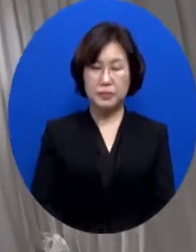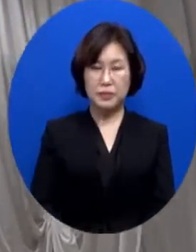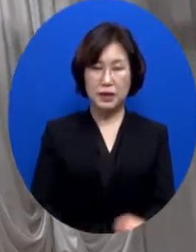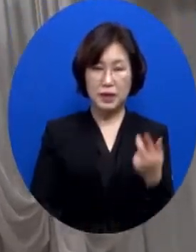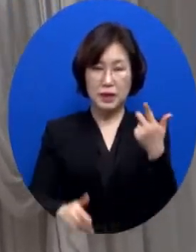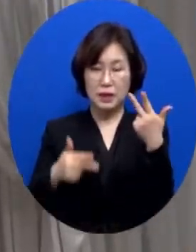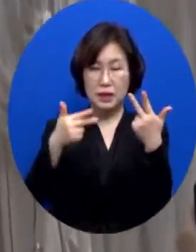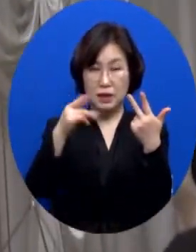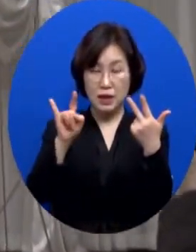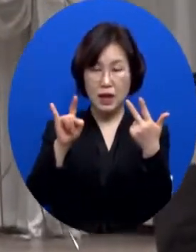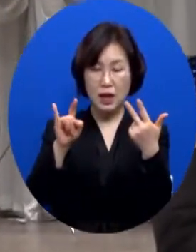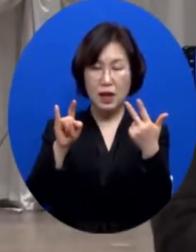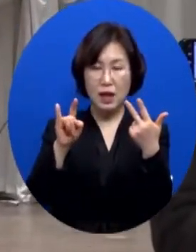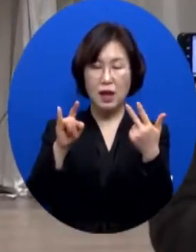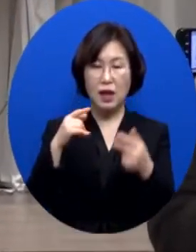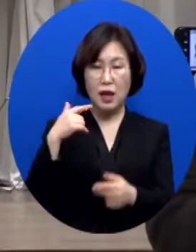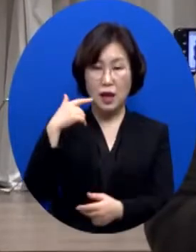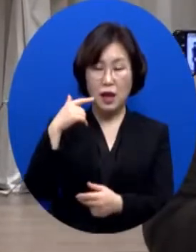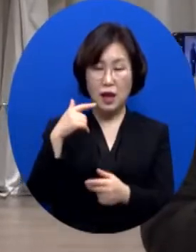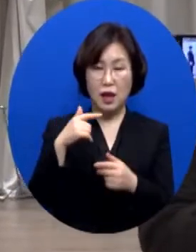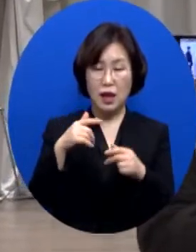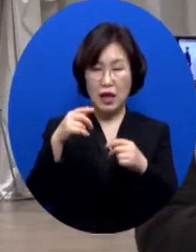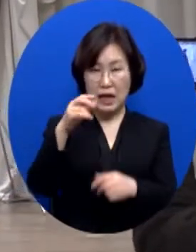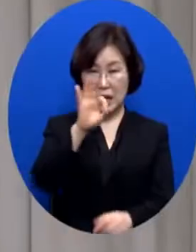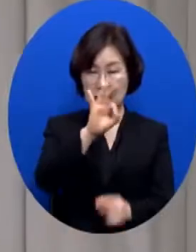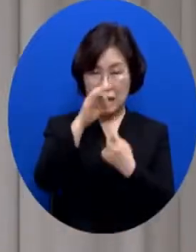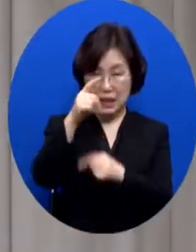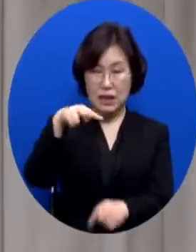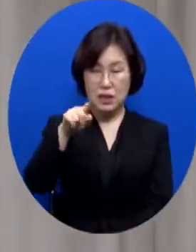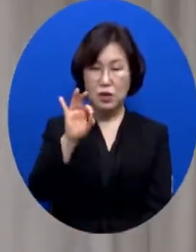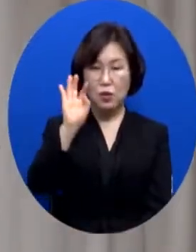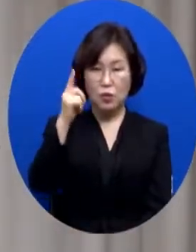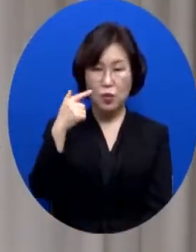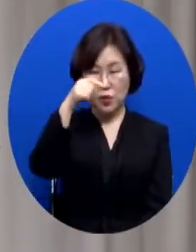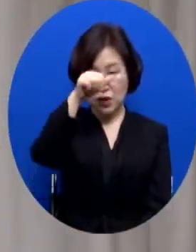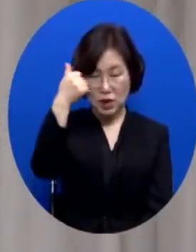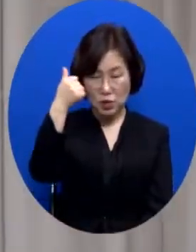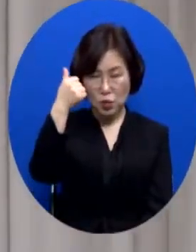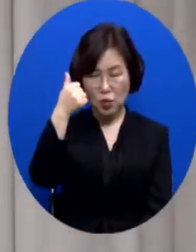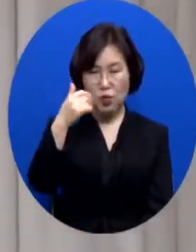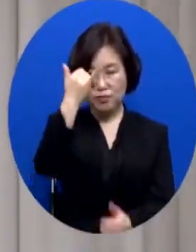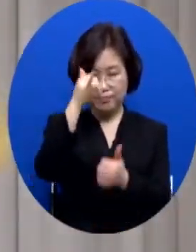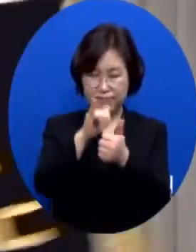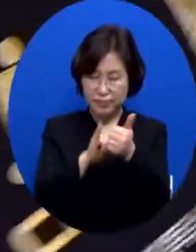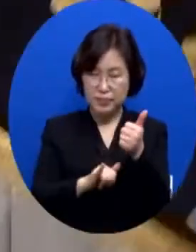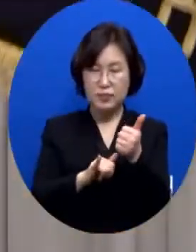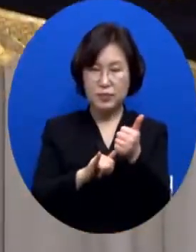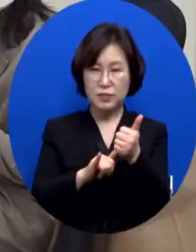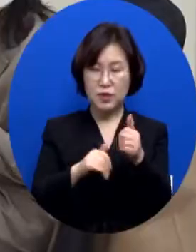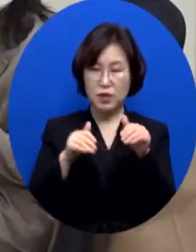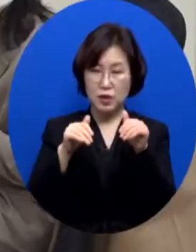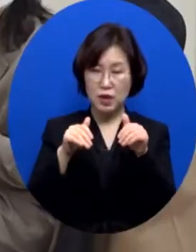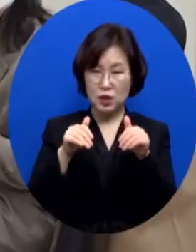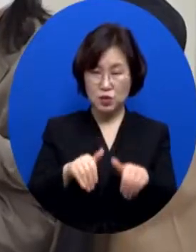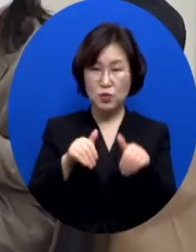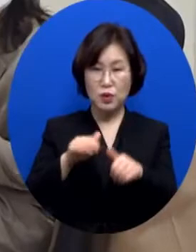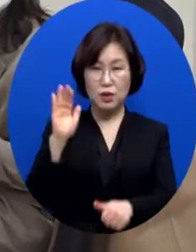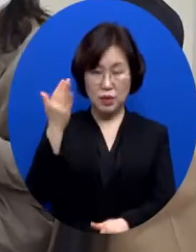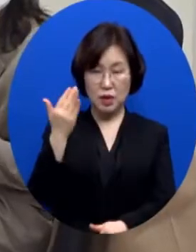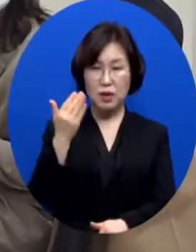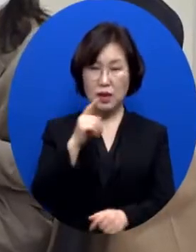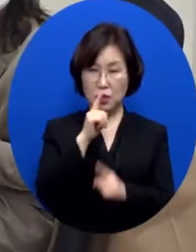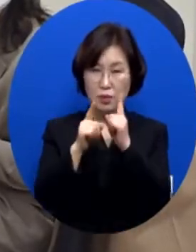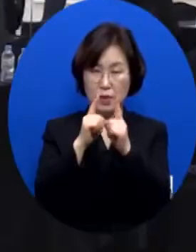7대 대표회장으로 취임한 이성복 장로는 착하고 충성된 일꾼이 돼 성령의 은혜를 따라 헌신하겠다고